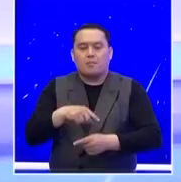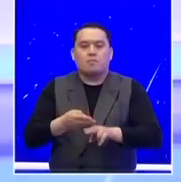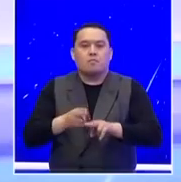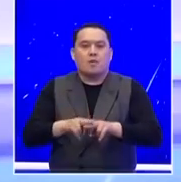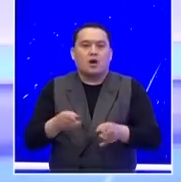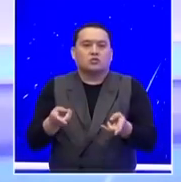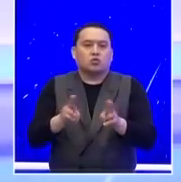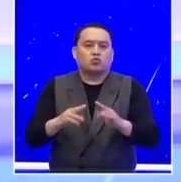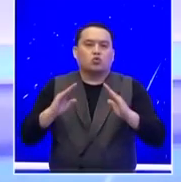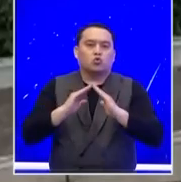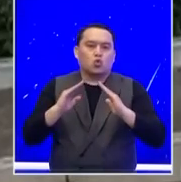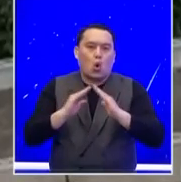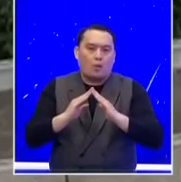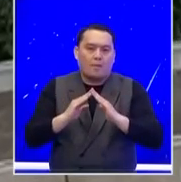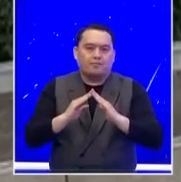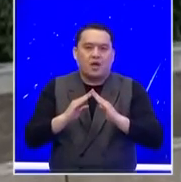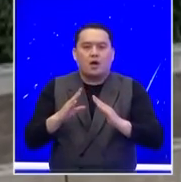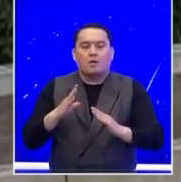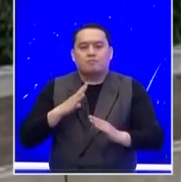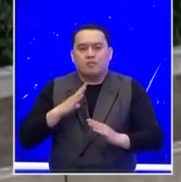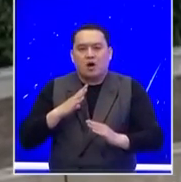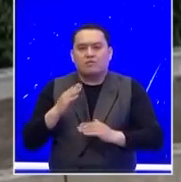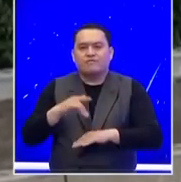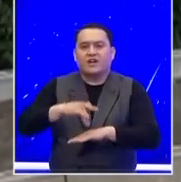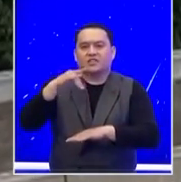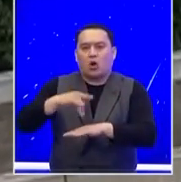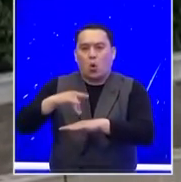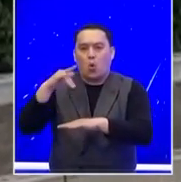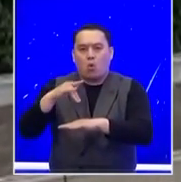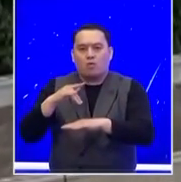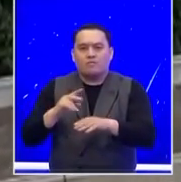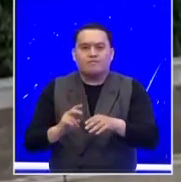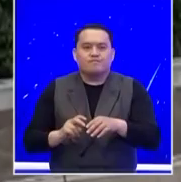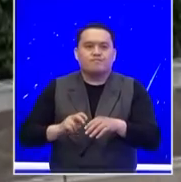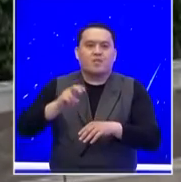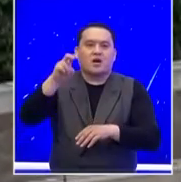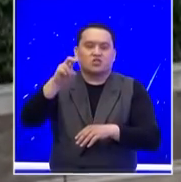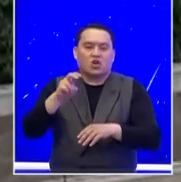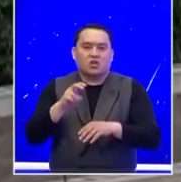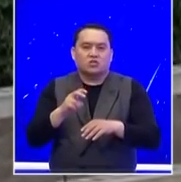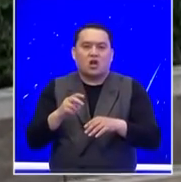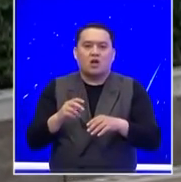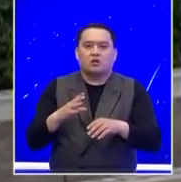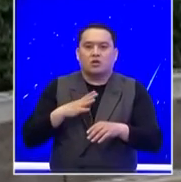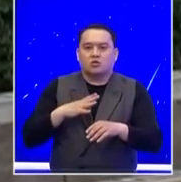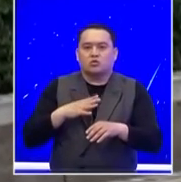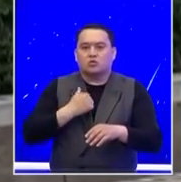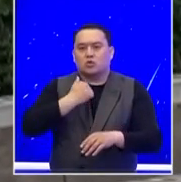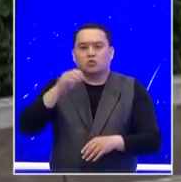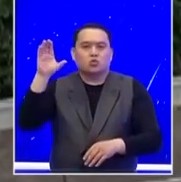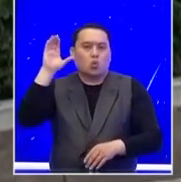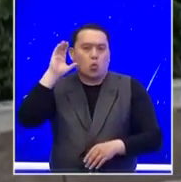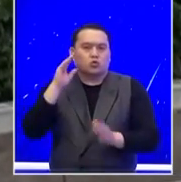Рио-де-Жанейро. Иногда, чтобы быть ближе к обитателям высотных домов, Сильва поднимается к ним на пожарной лестнице. Благодарные